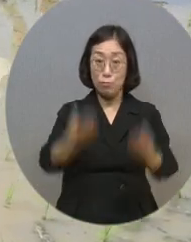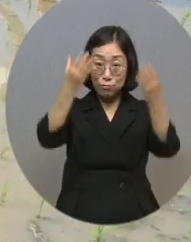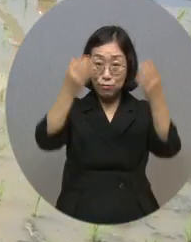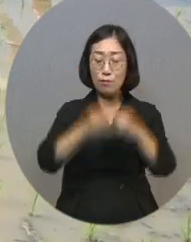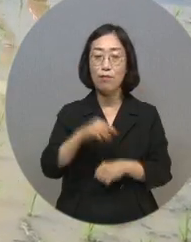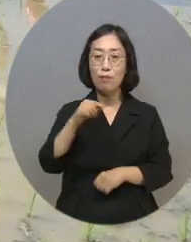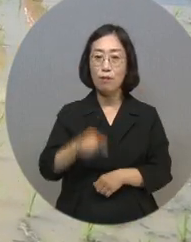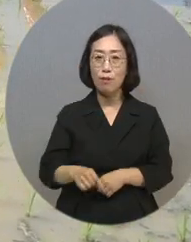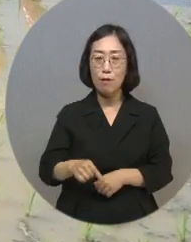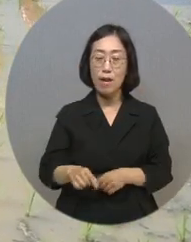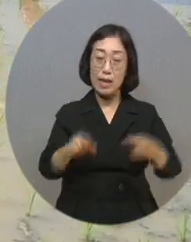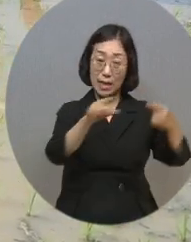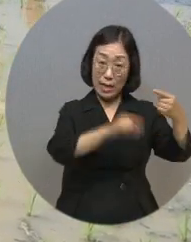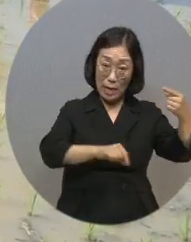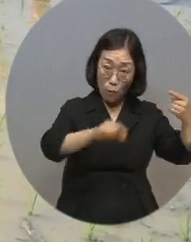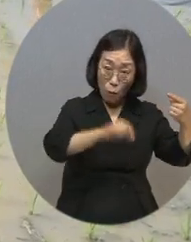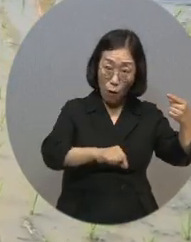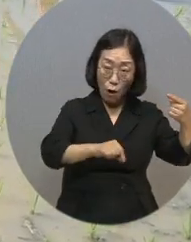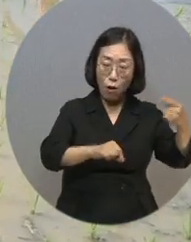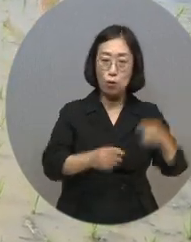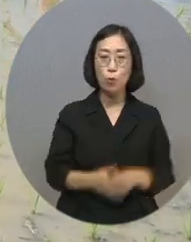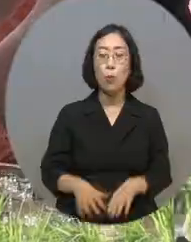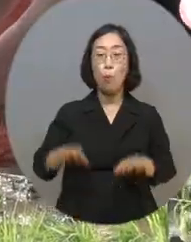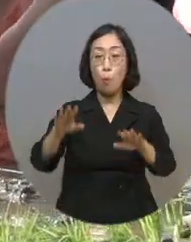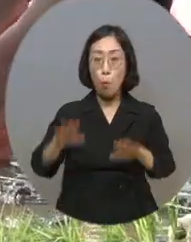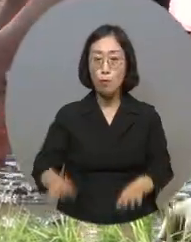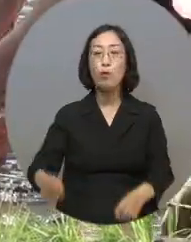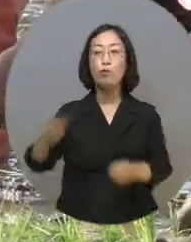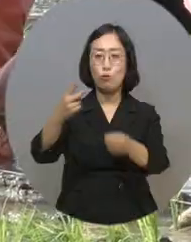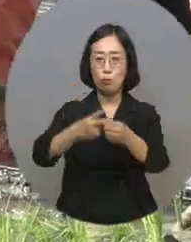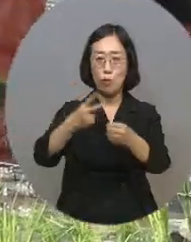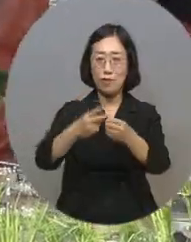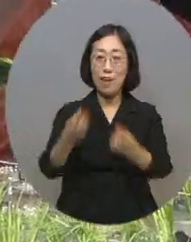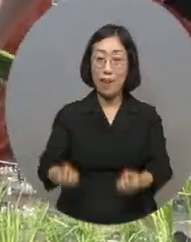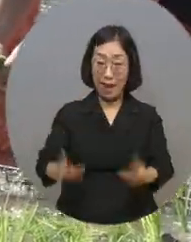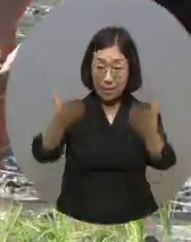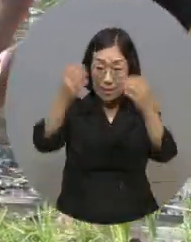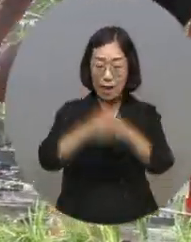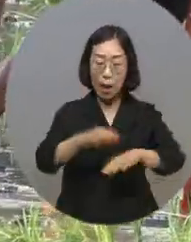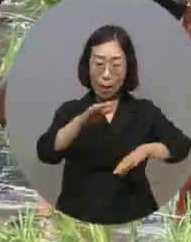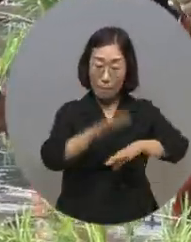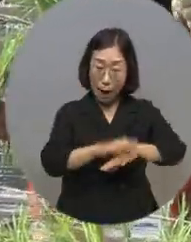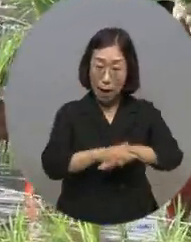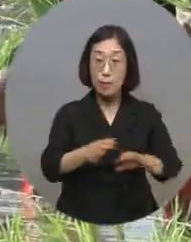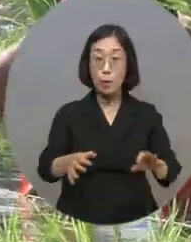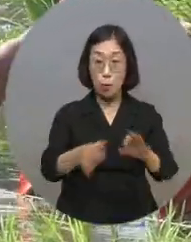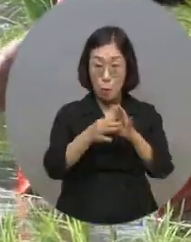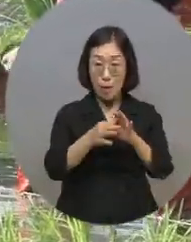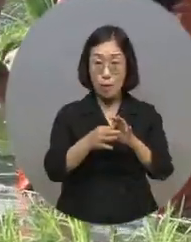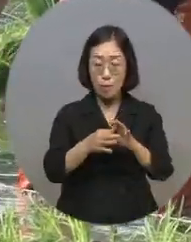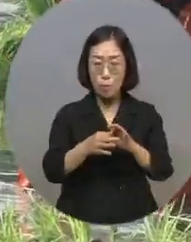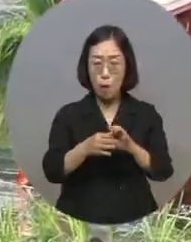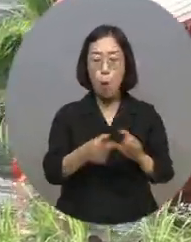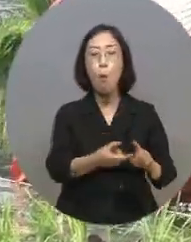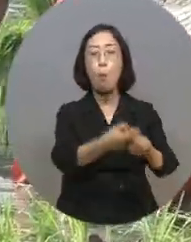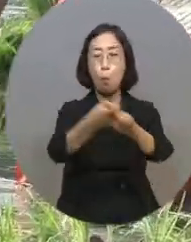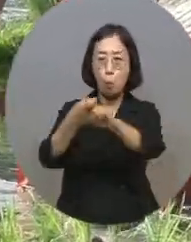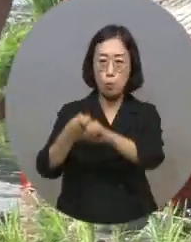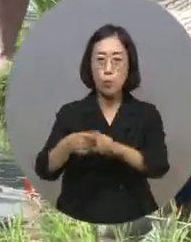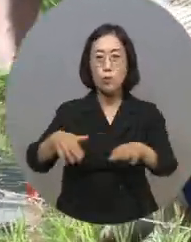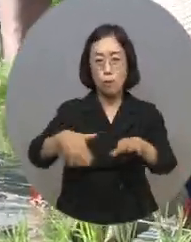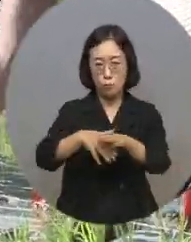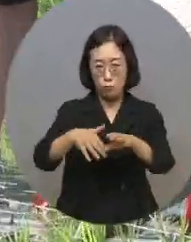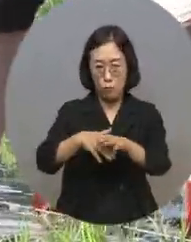초 정월 대보름 달집 태우기에 이어 두 번째로 실시하는 농경 의례 및 공동체 문화 전승